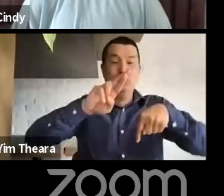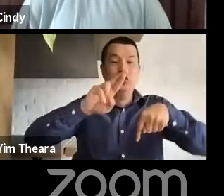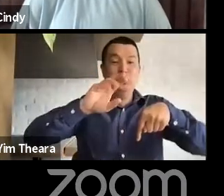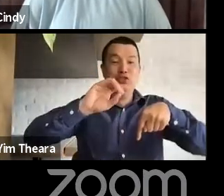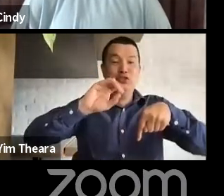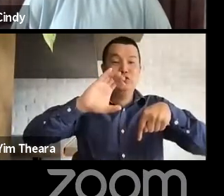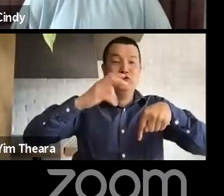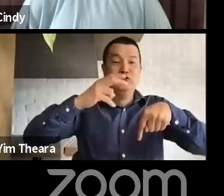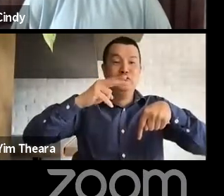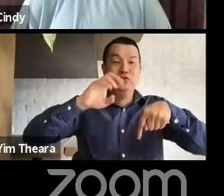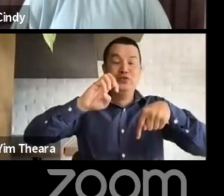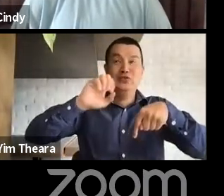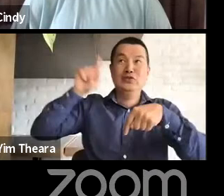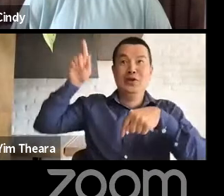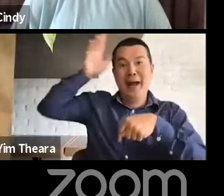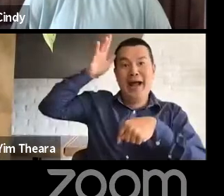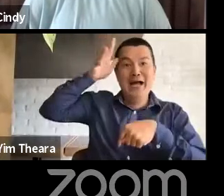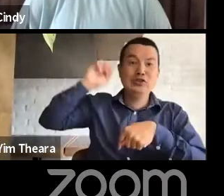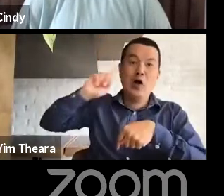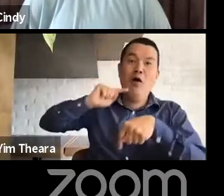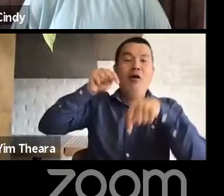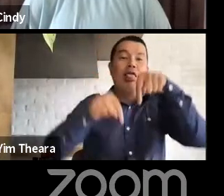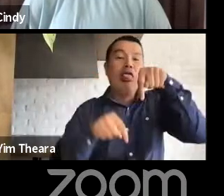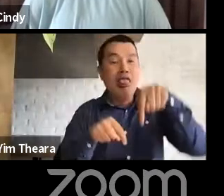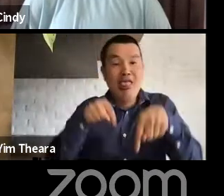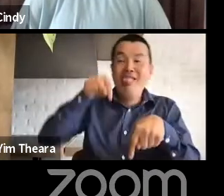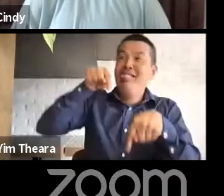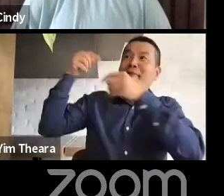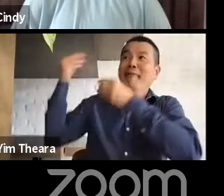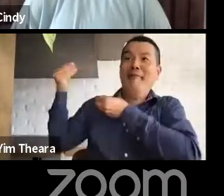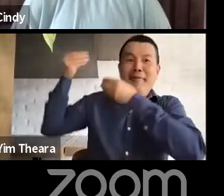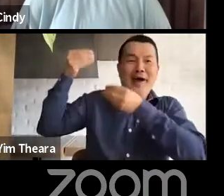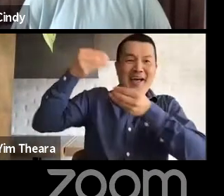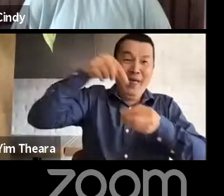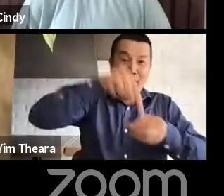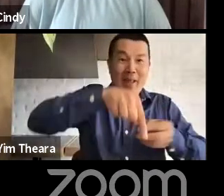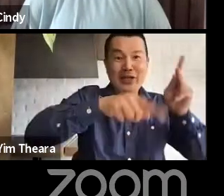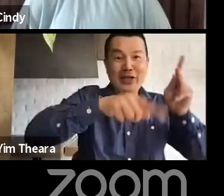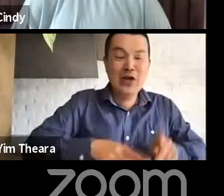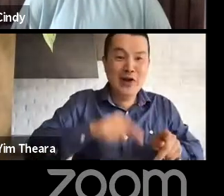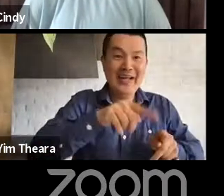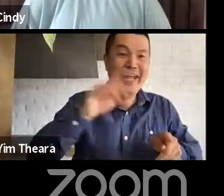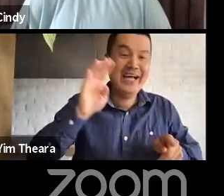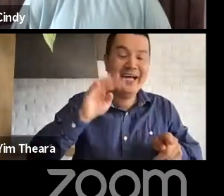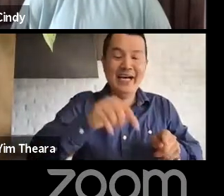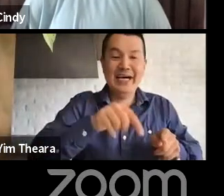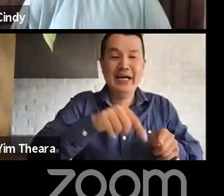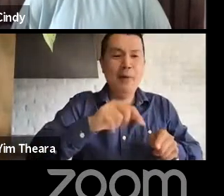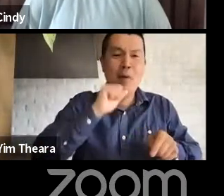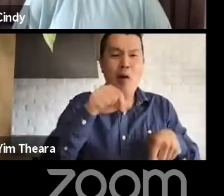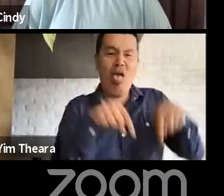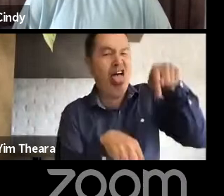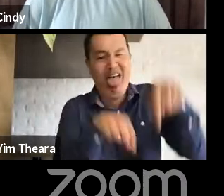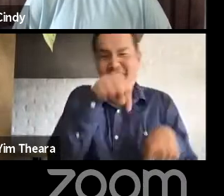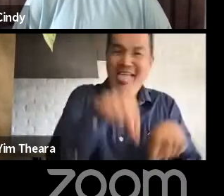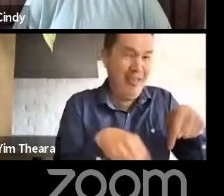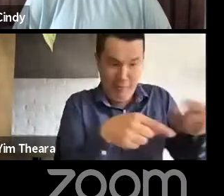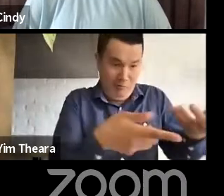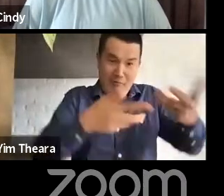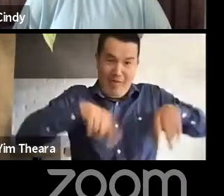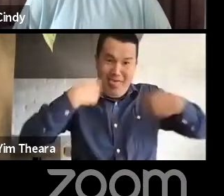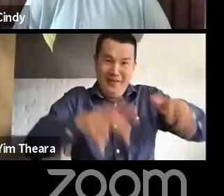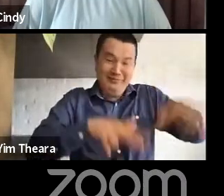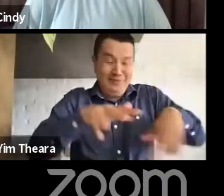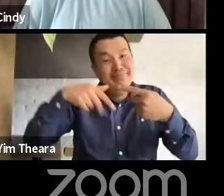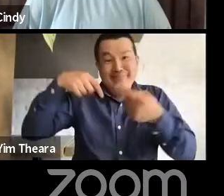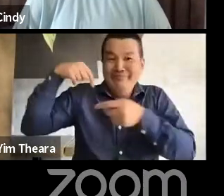par exemple, la famille Rochelot, la fille qui est interprète, là, Elle a hérité de son père, Rochelot, parce que son père avait